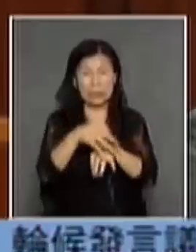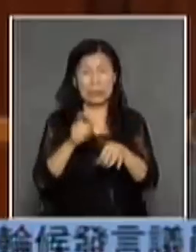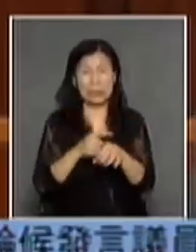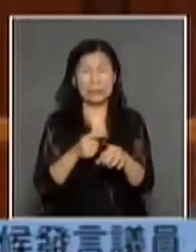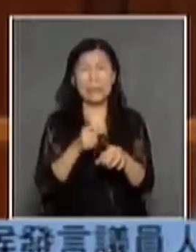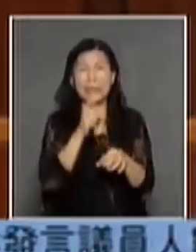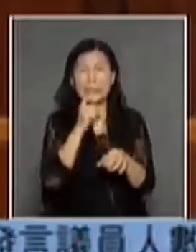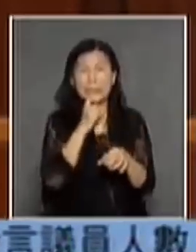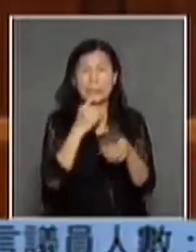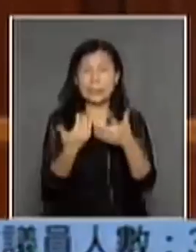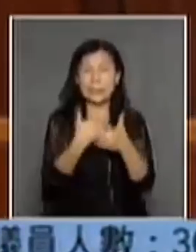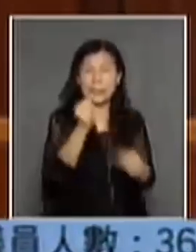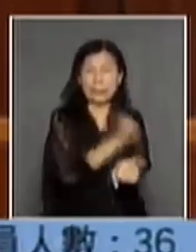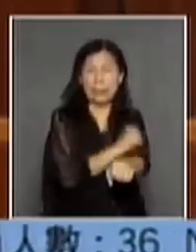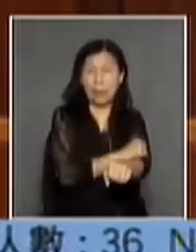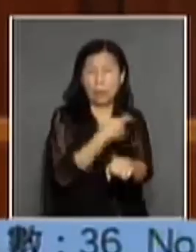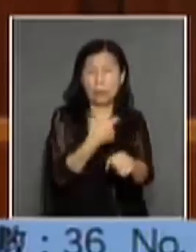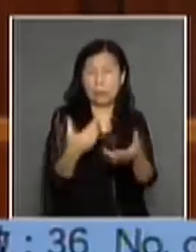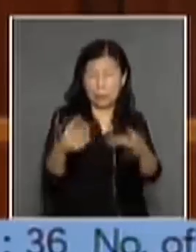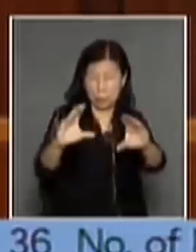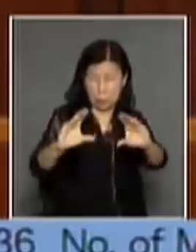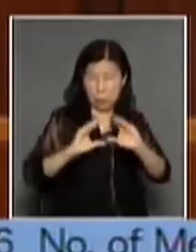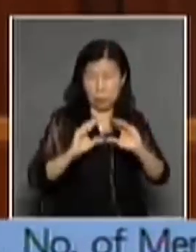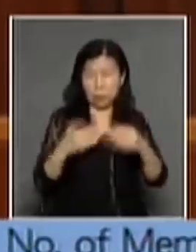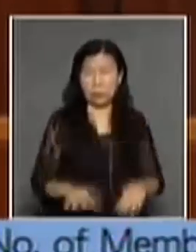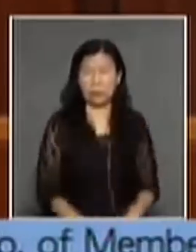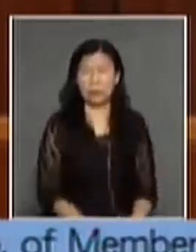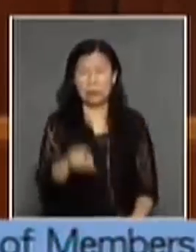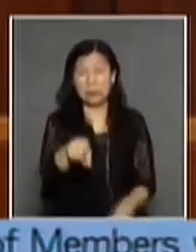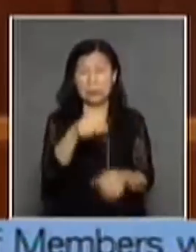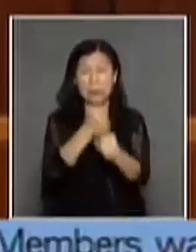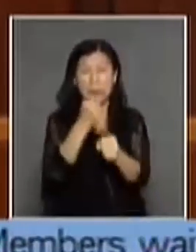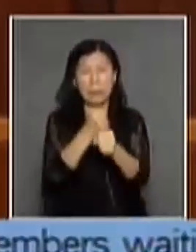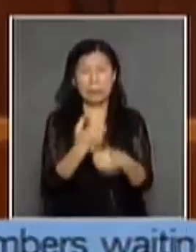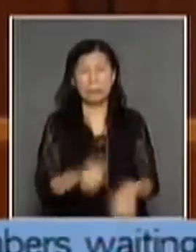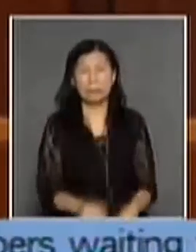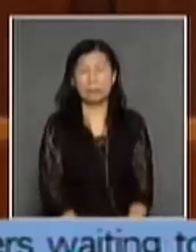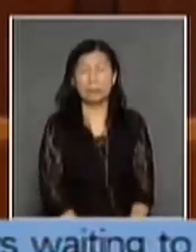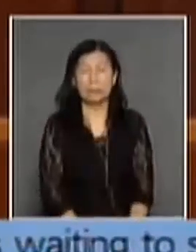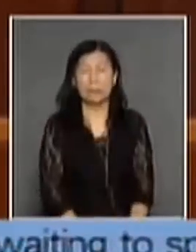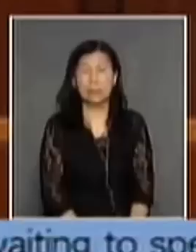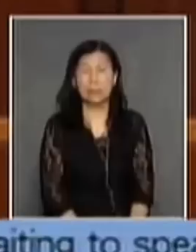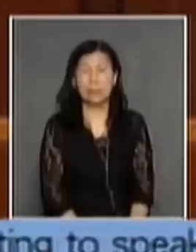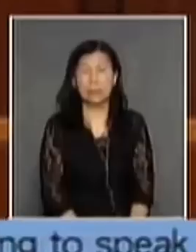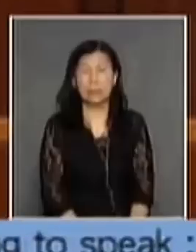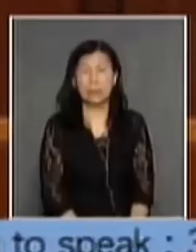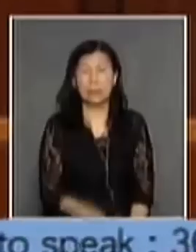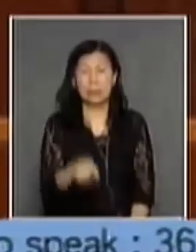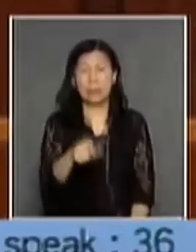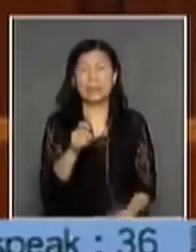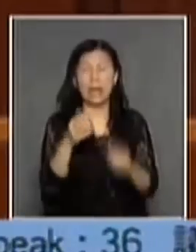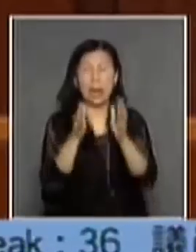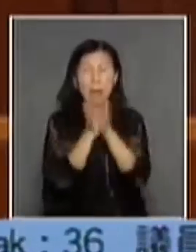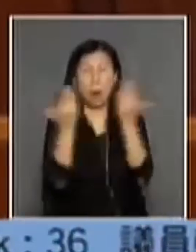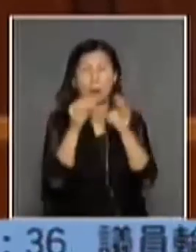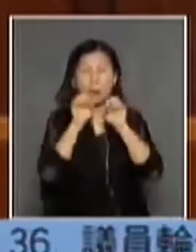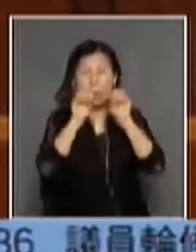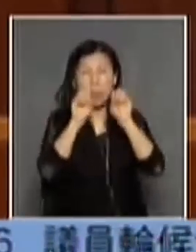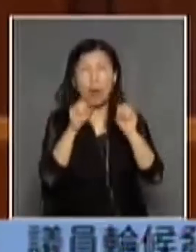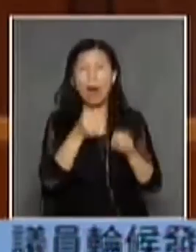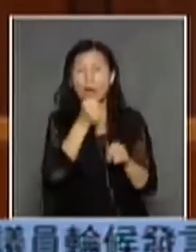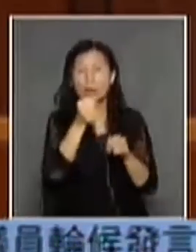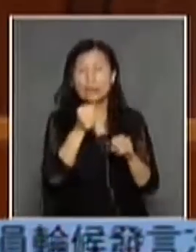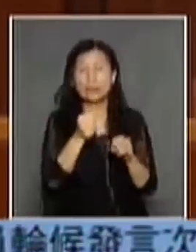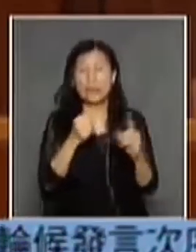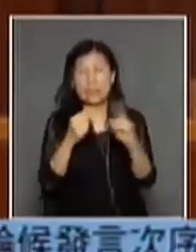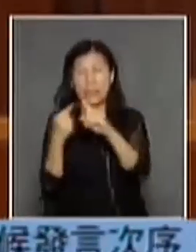的协议。这类这样的工作呢，如果你要去这类这样的报道呢，或者坊间的揣测